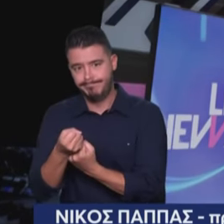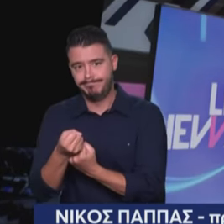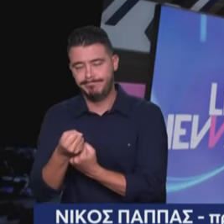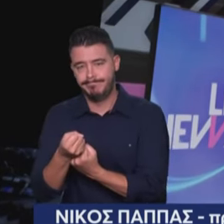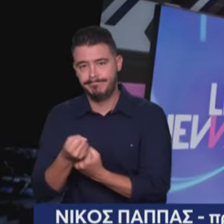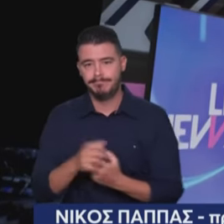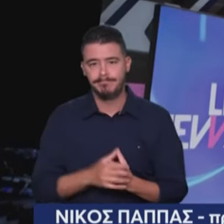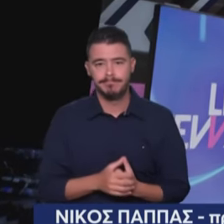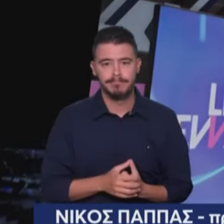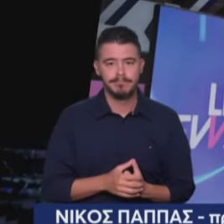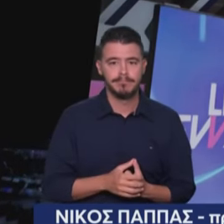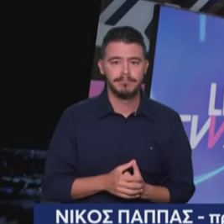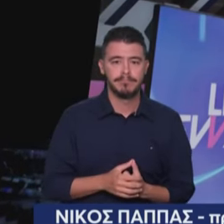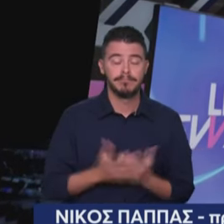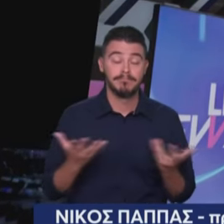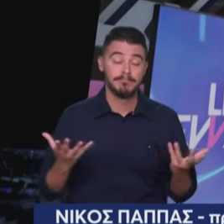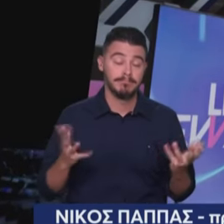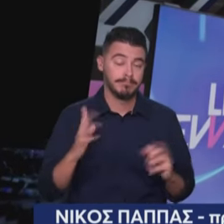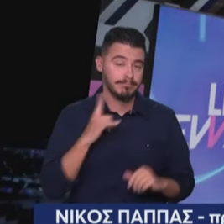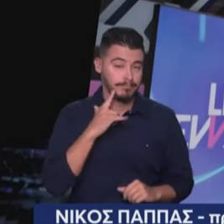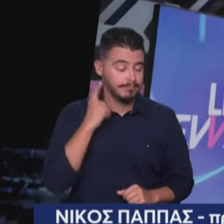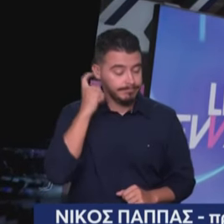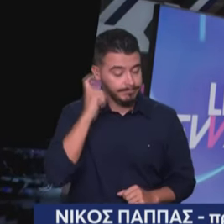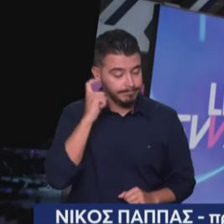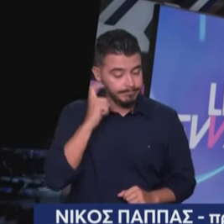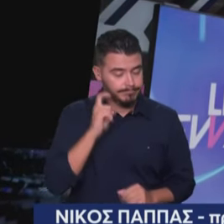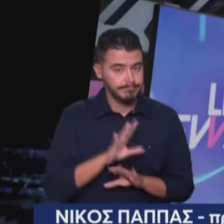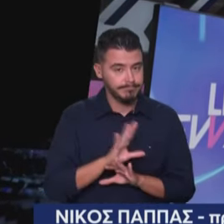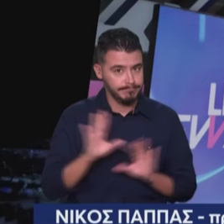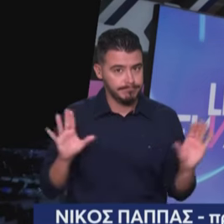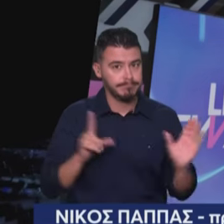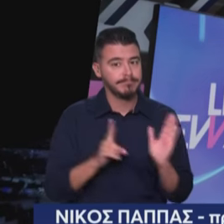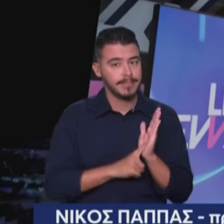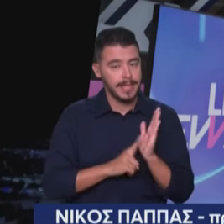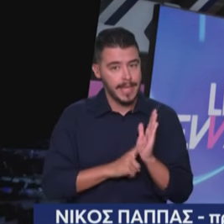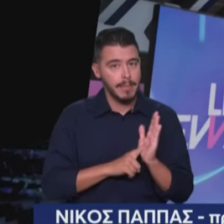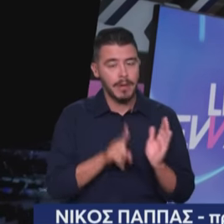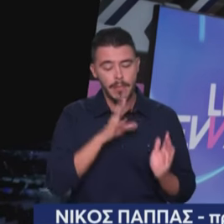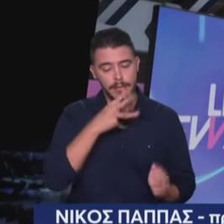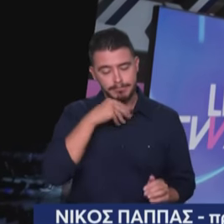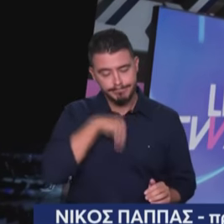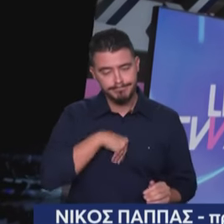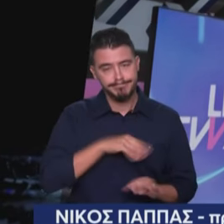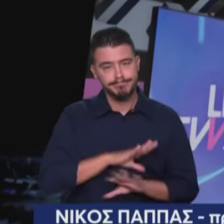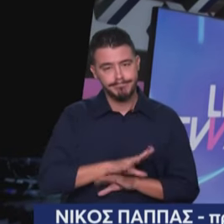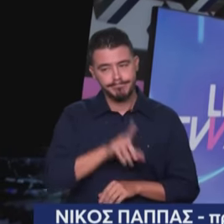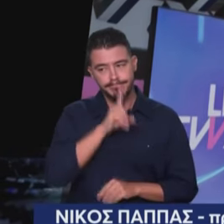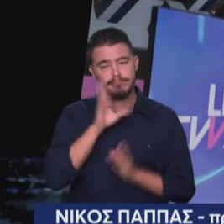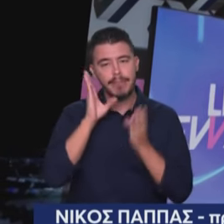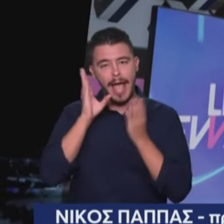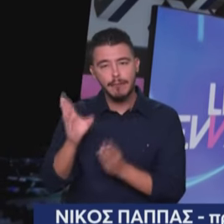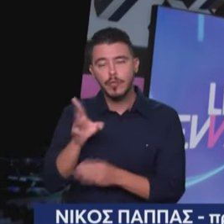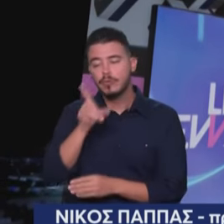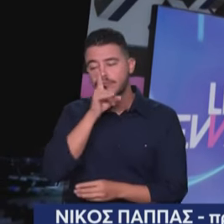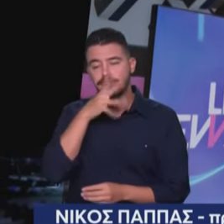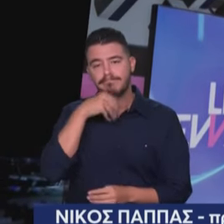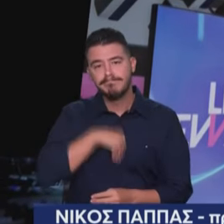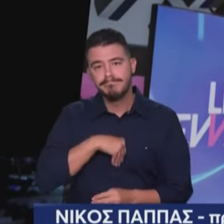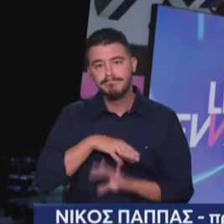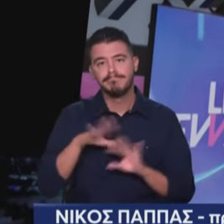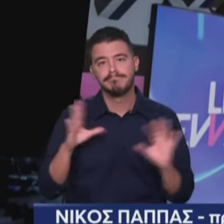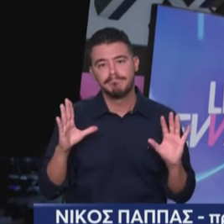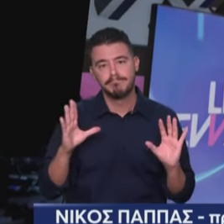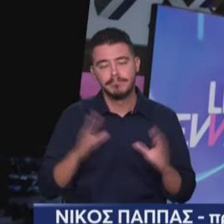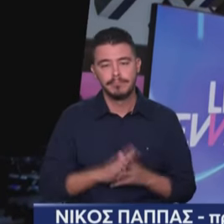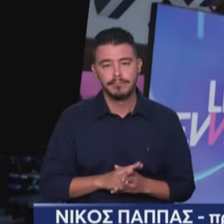αφήσετε. Πορεία, και εδώ είναι το επόμενο. Αλλά η πορεία. Ή θα έπρεπε λοιπόν να αποδεχτείτε αυτό που πραγματικά είναι ο Κασελάκης. Να τον αφήσετε να κάνει τη δουλειά. Η πορεία μας. Ή να μην τον επιλέξετε. Σας λέω